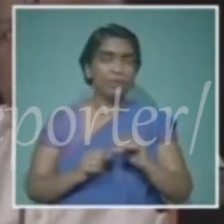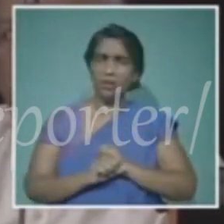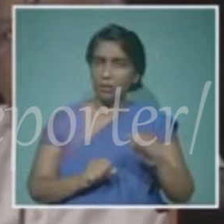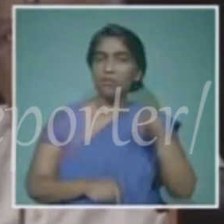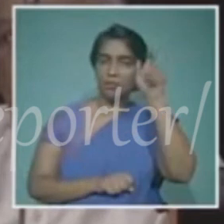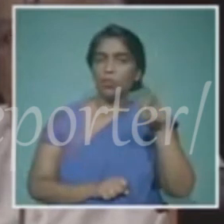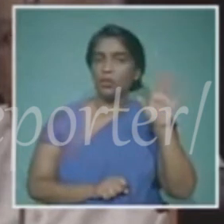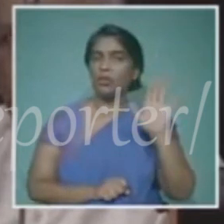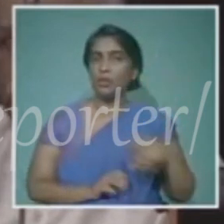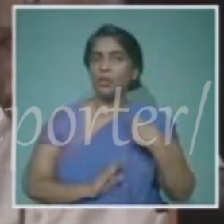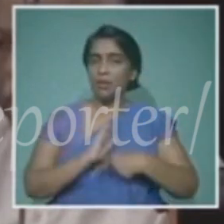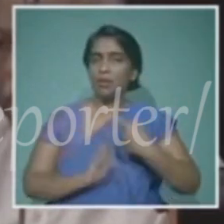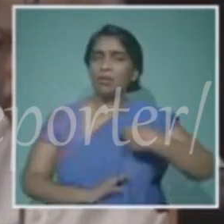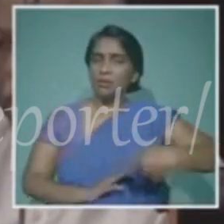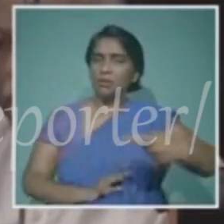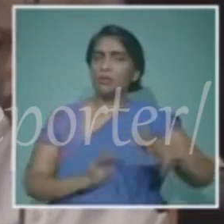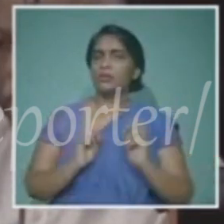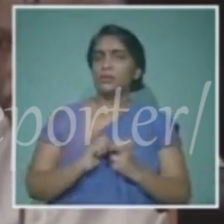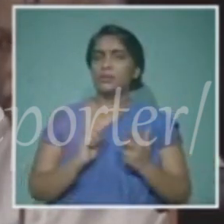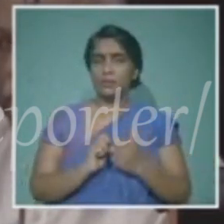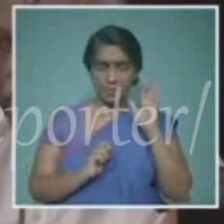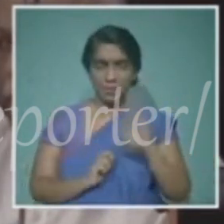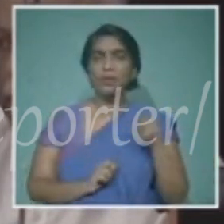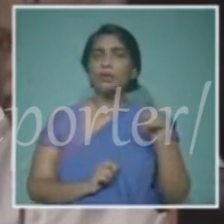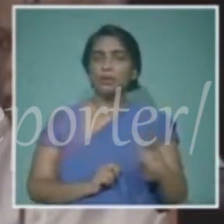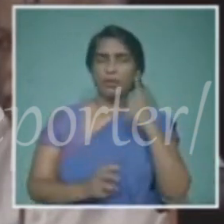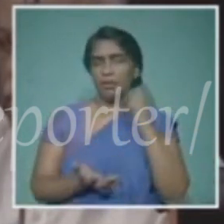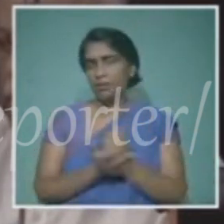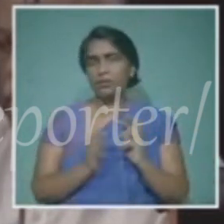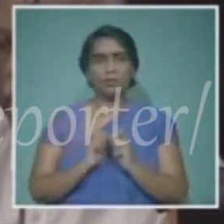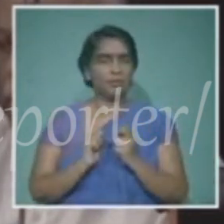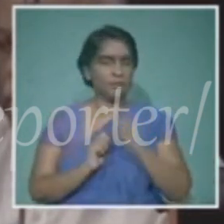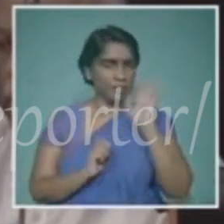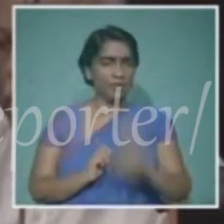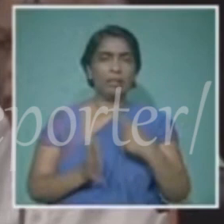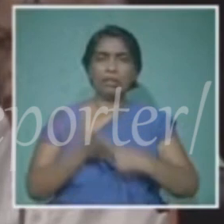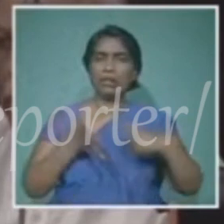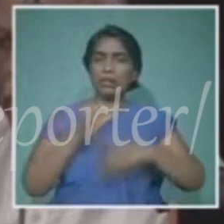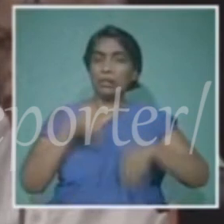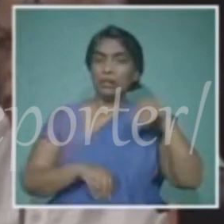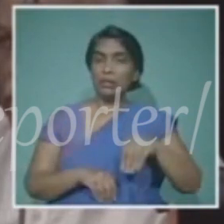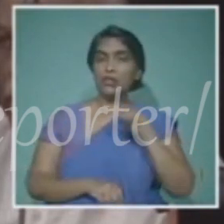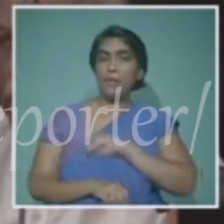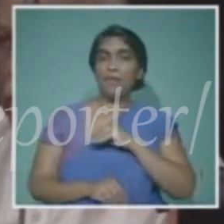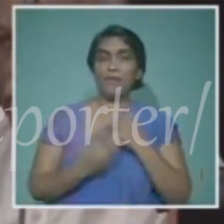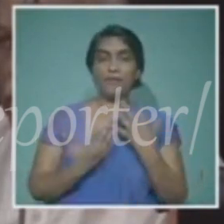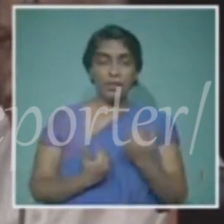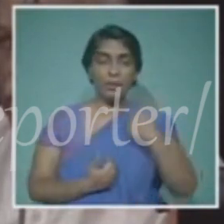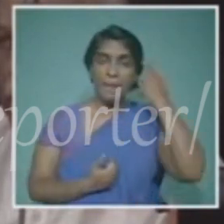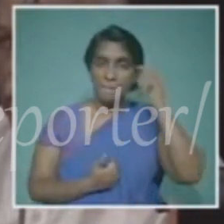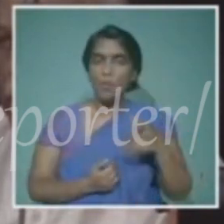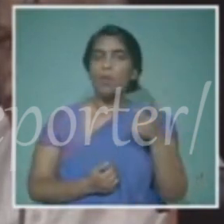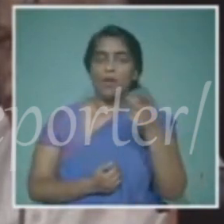අයත් ඉන්නවා. රට දවසින් දවස විනාශයට පත් කළා, අර්බුදයට පත් කළා, දේශපාලන වාසි ලබා ගන්නට බලාපොරොත්තු වෙන